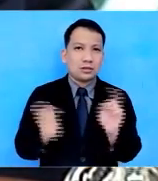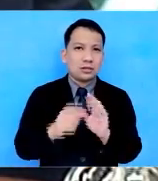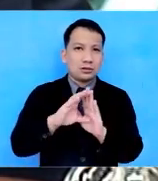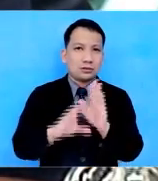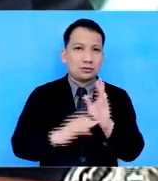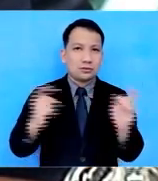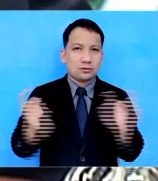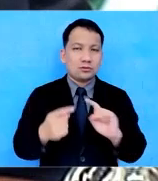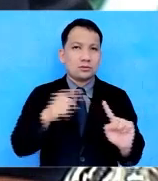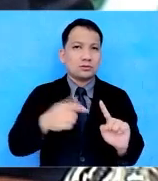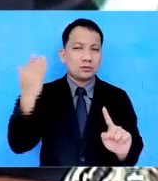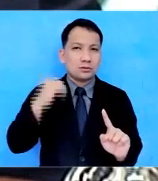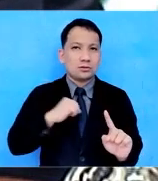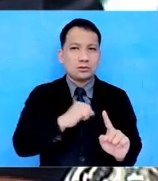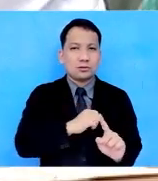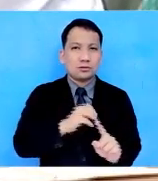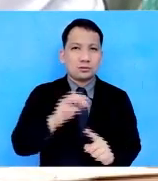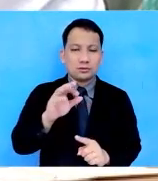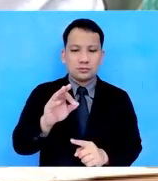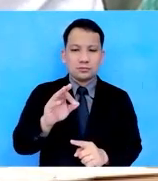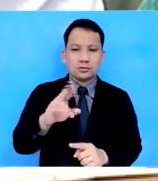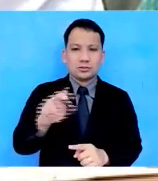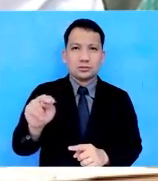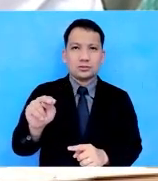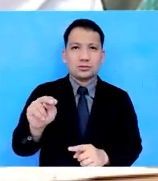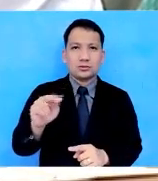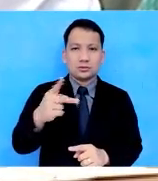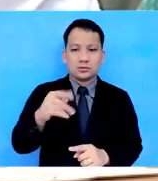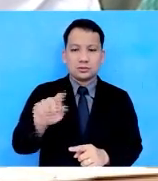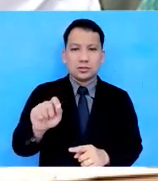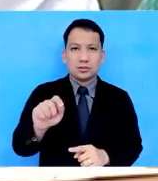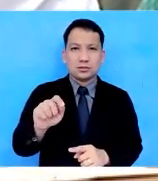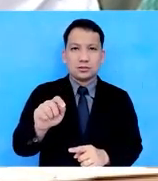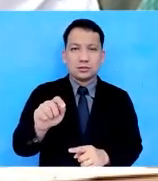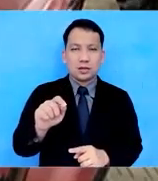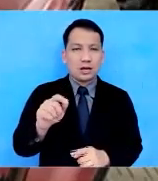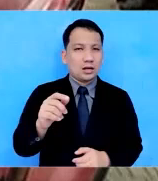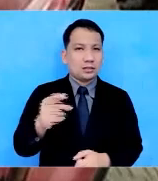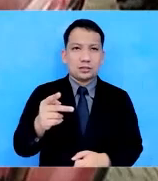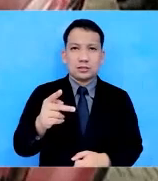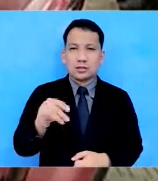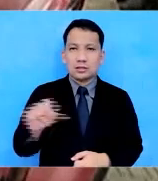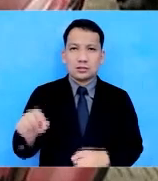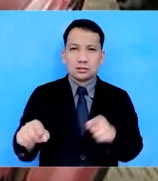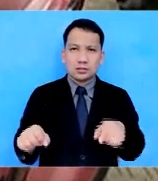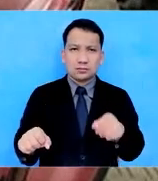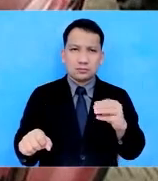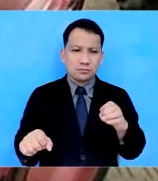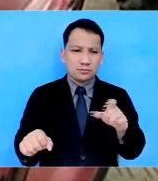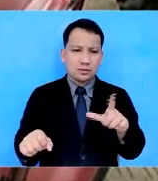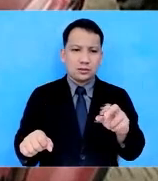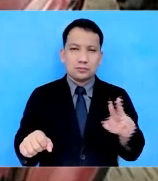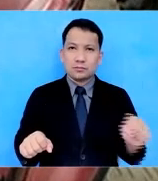ay sinadating Senador Francisco Kit Tatad at PDP Laban Secretary General Attorney Melvin Matibag. Imbitado sana ngayong araw ang ilang miyembro